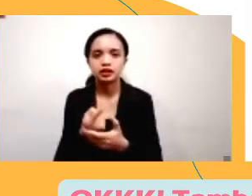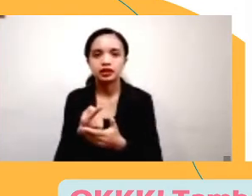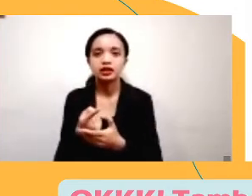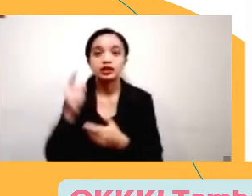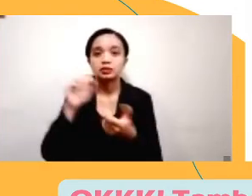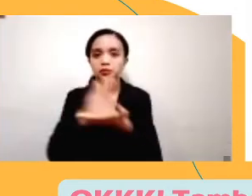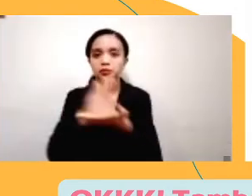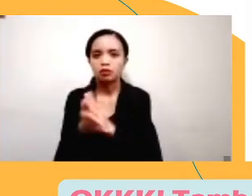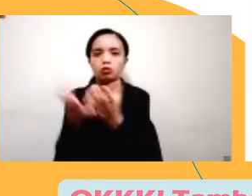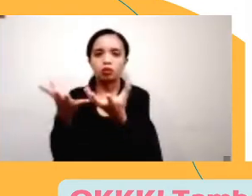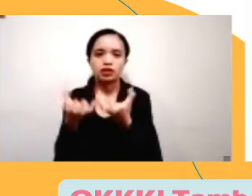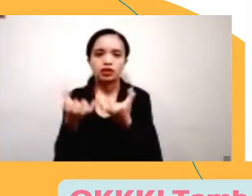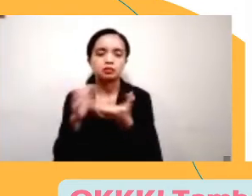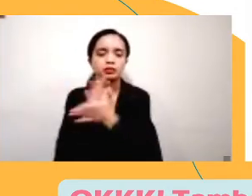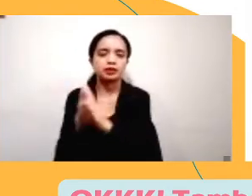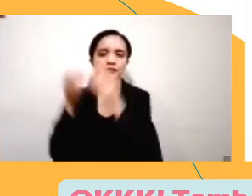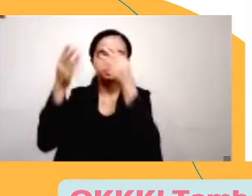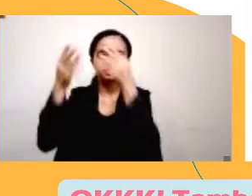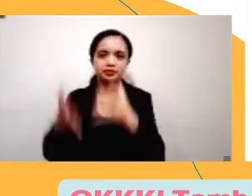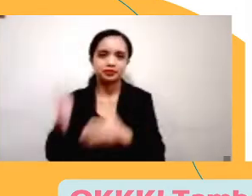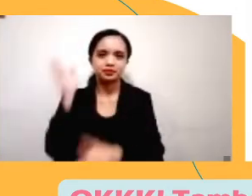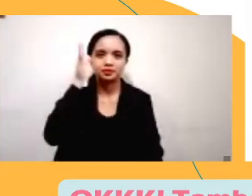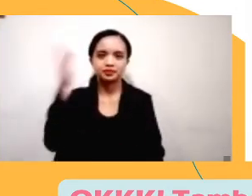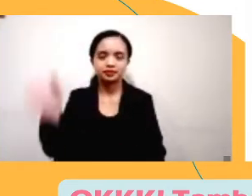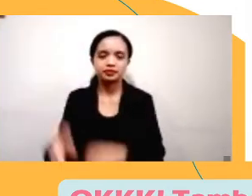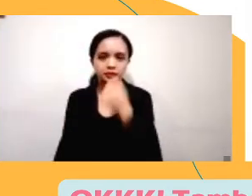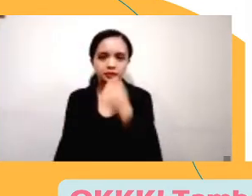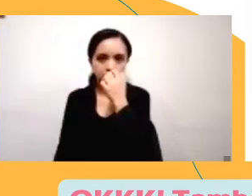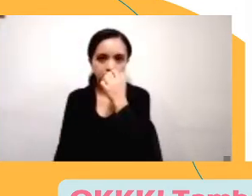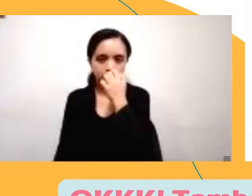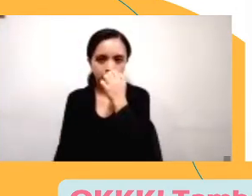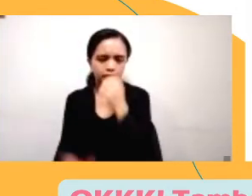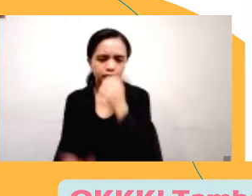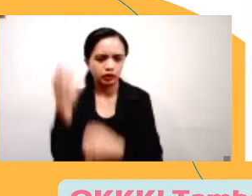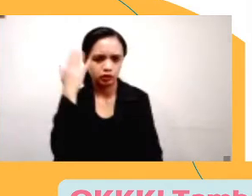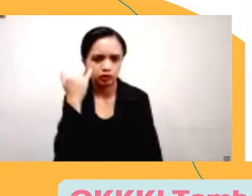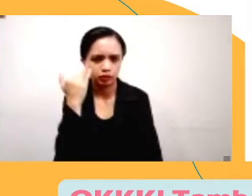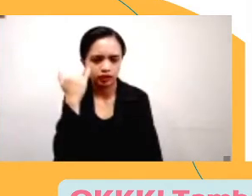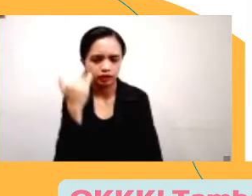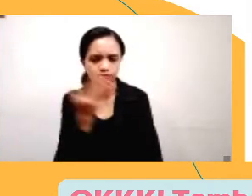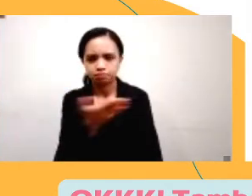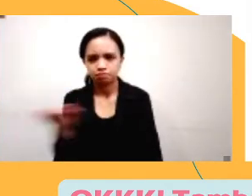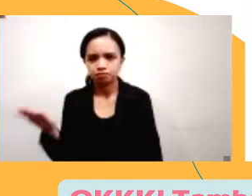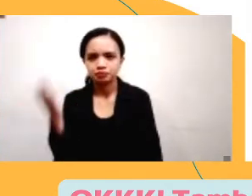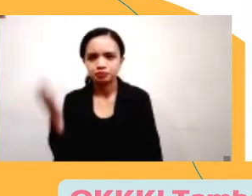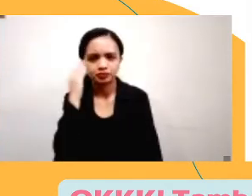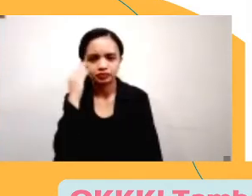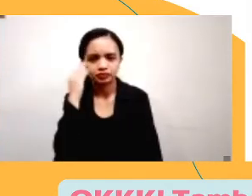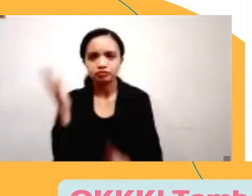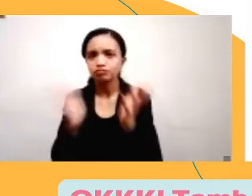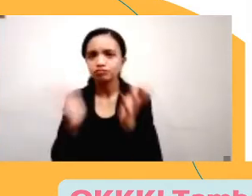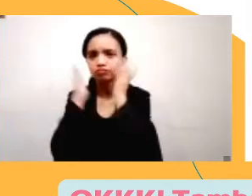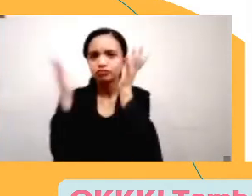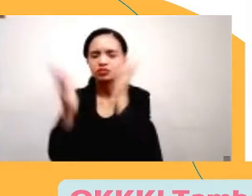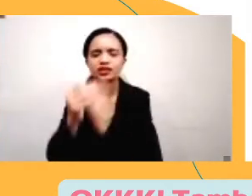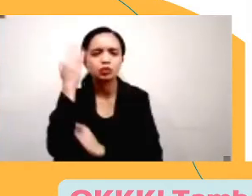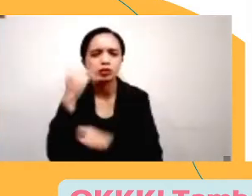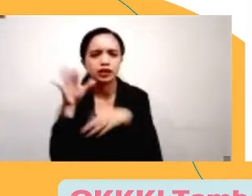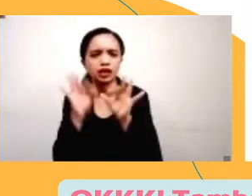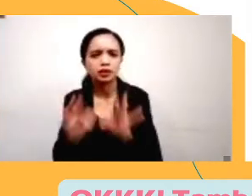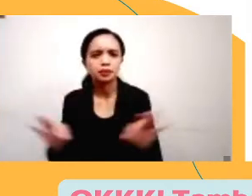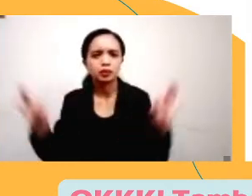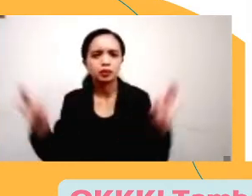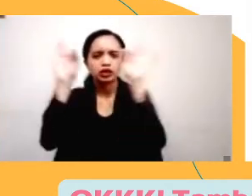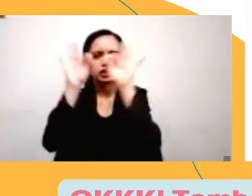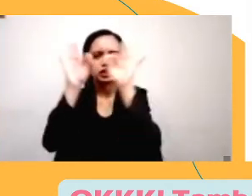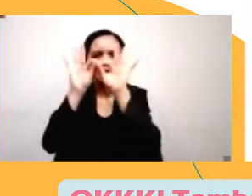Sabi naman ni Rhea May. Okay. So, bakit nga ba sa tingin ninyo, mga katambayers, bakit nga ba mahalaga yung meron tayo